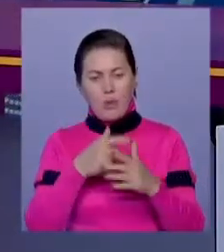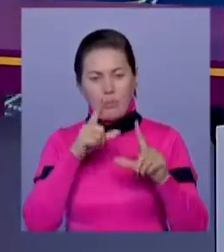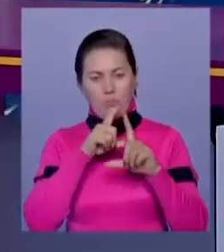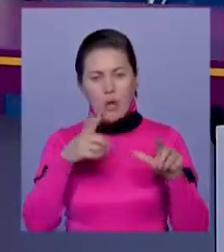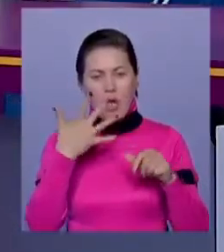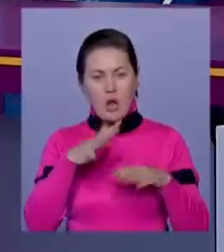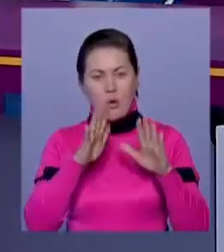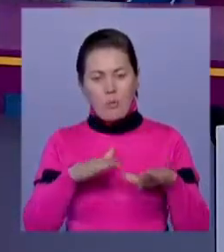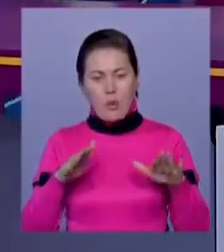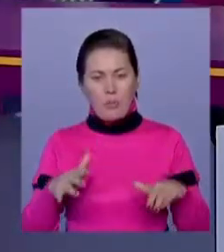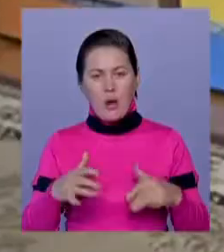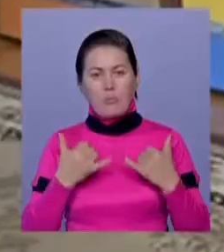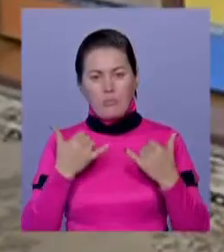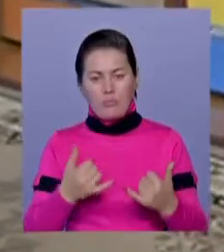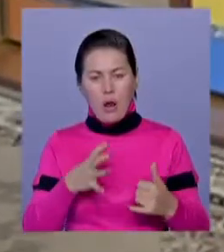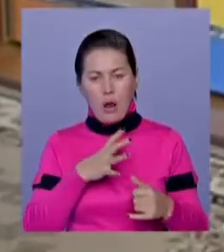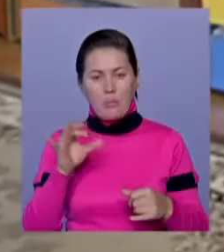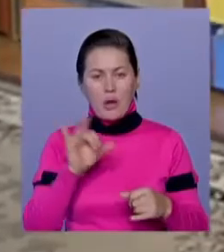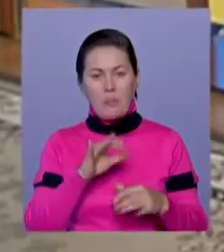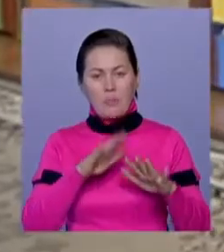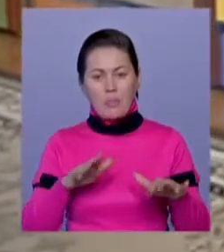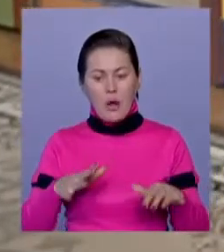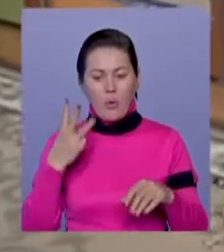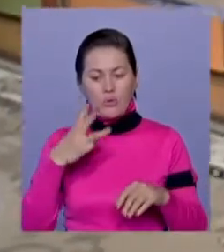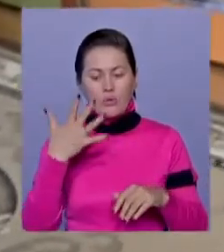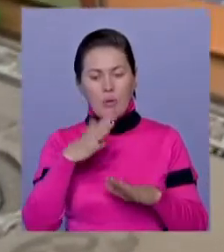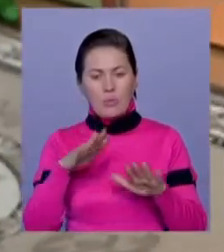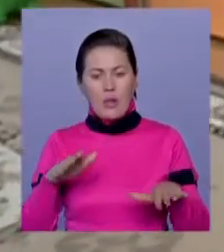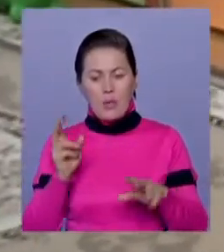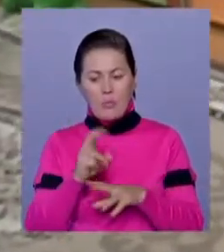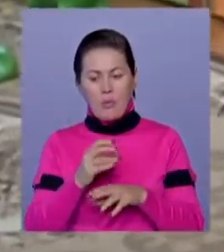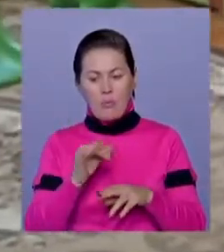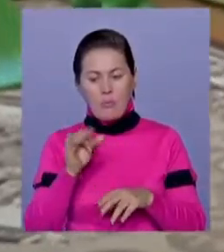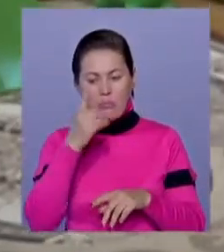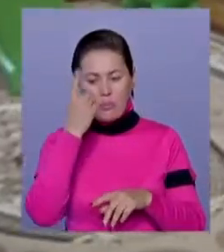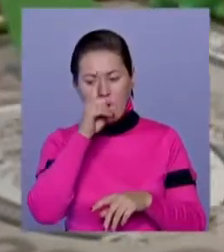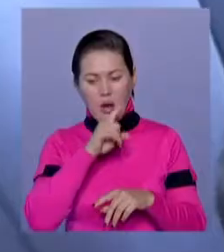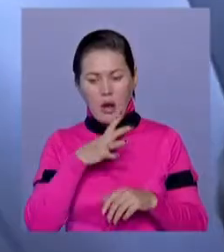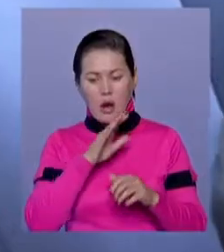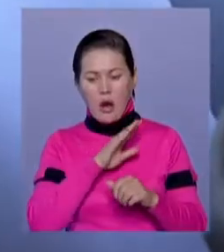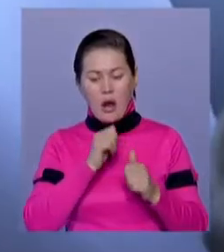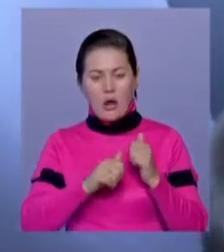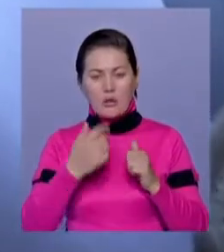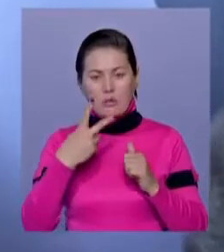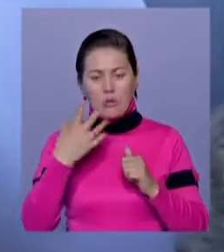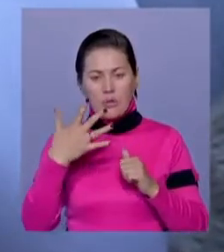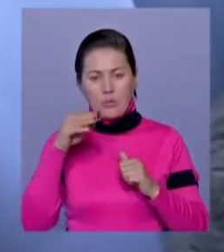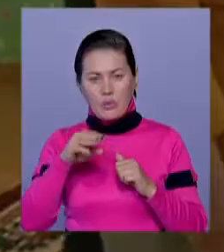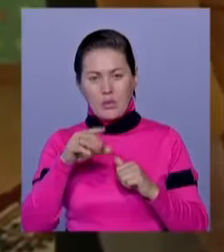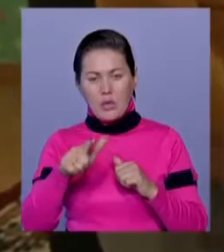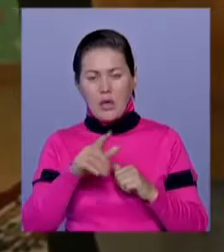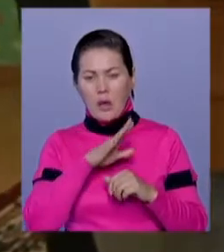50 бөбекке шақталған. Дегенмен қазір балабақшаға 35 бала барып жүр. Бір айға әр атана 25 мың теңге төлейді.